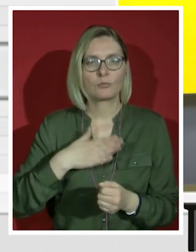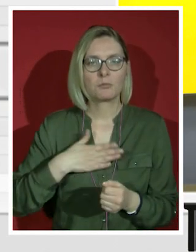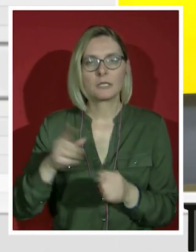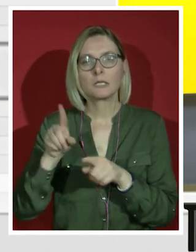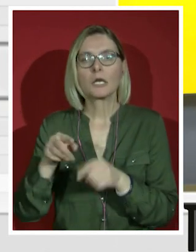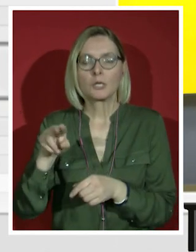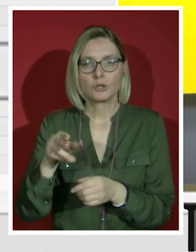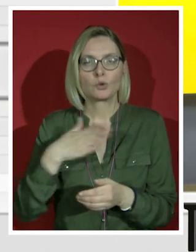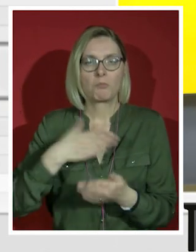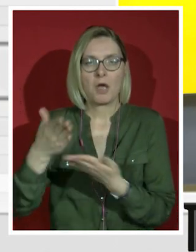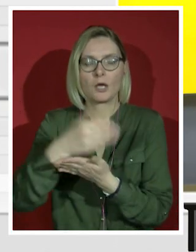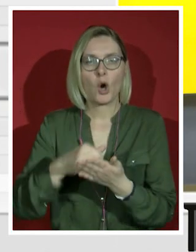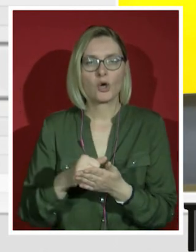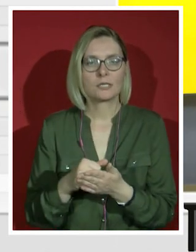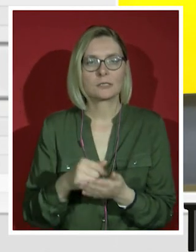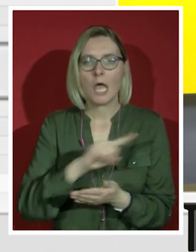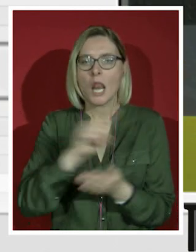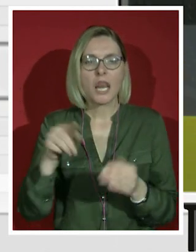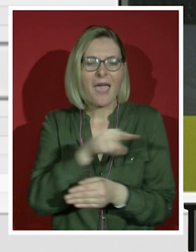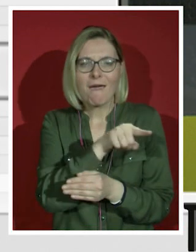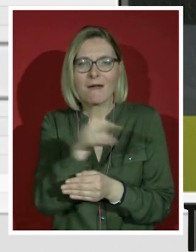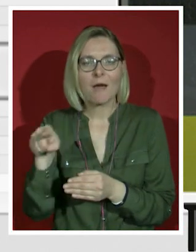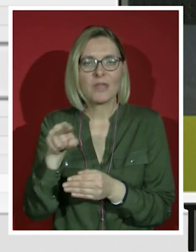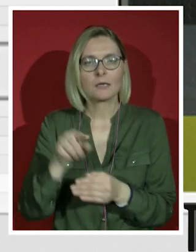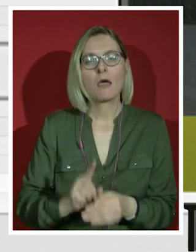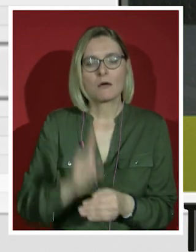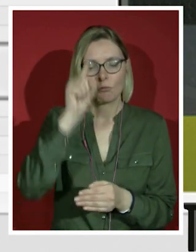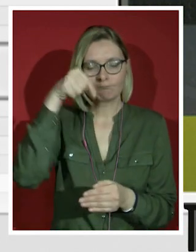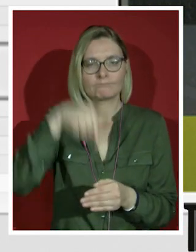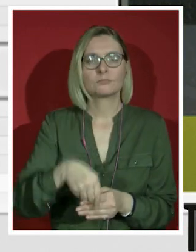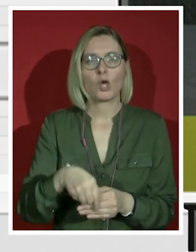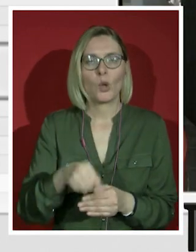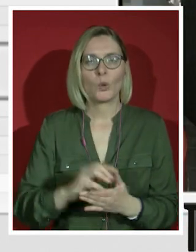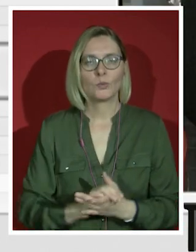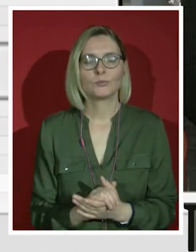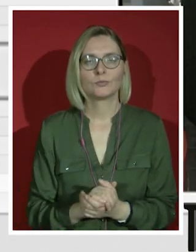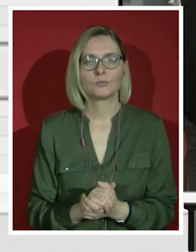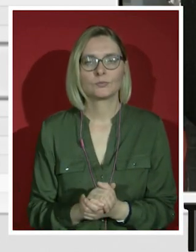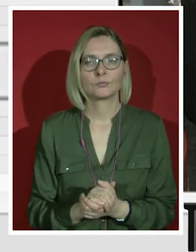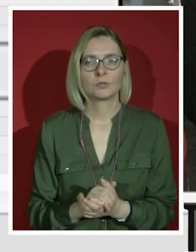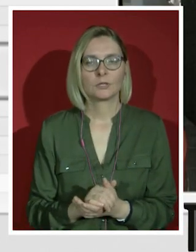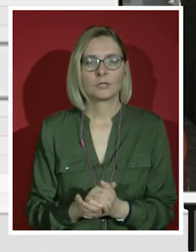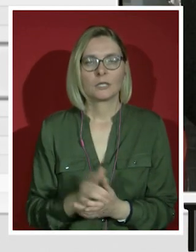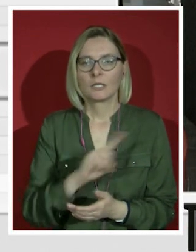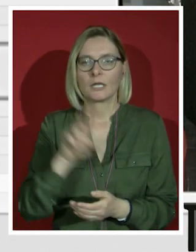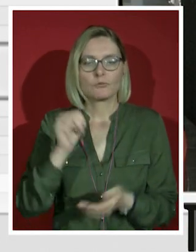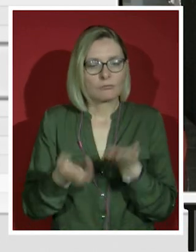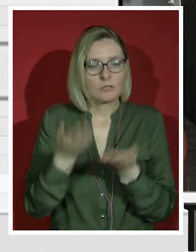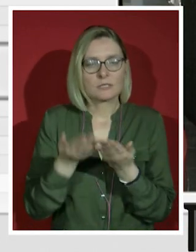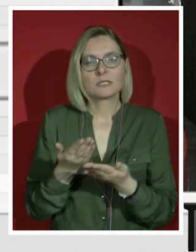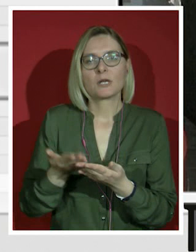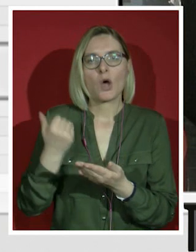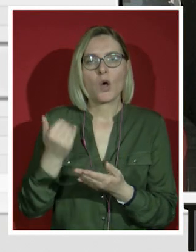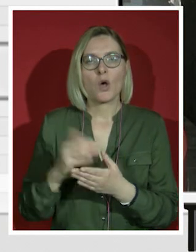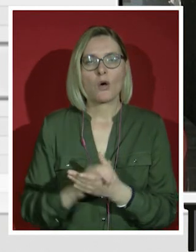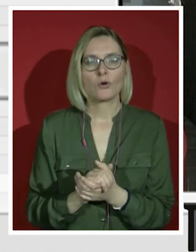добивки. Така, не е рамно, не е рамно, има горе-долу. Немат рамно и не може така. Да се измери тоа однапред или така. Кога